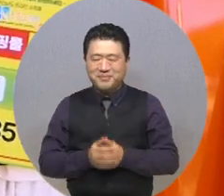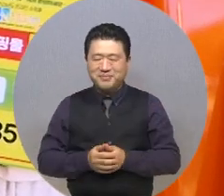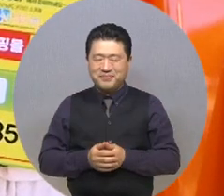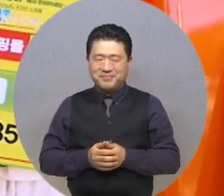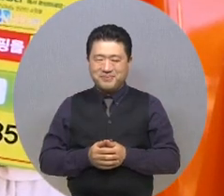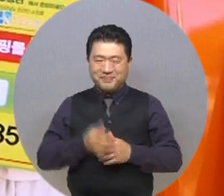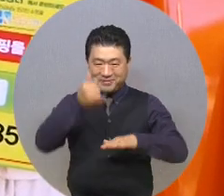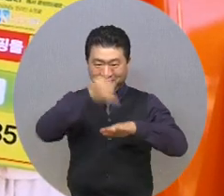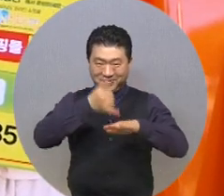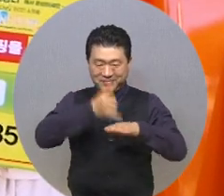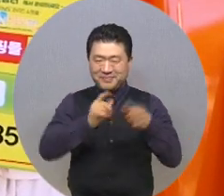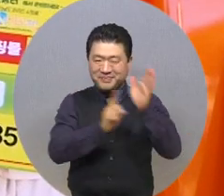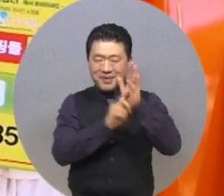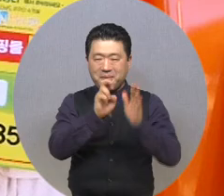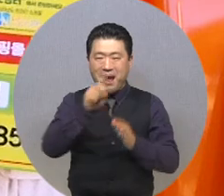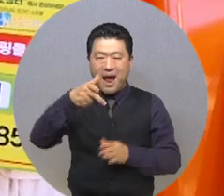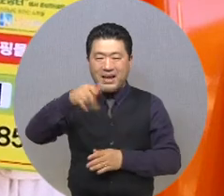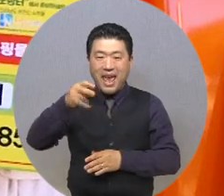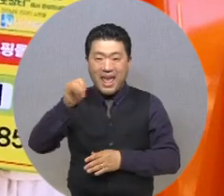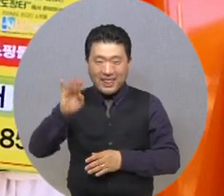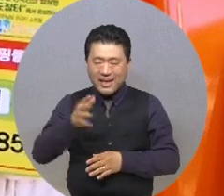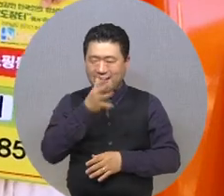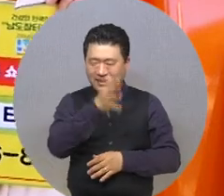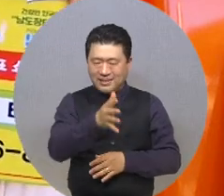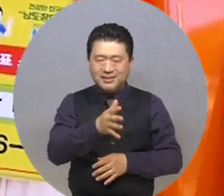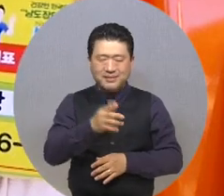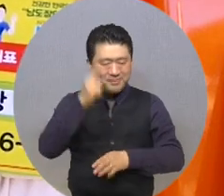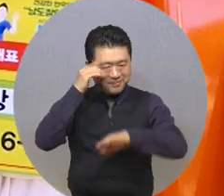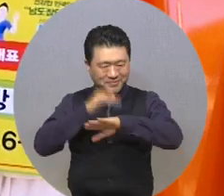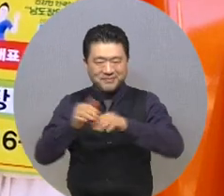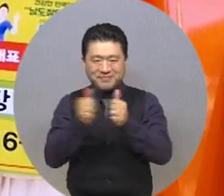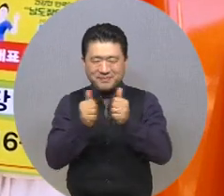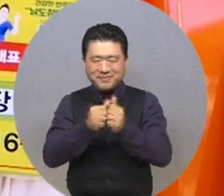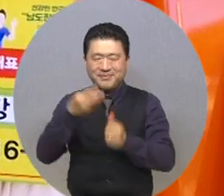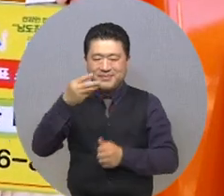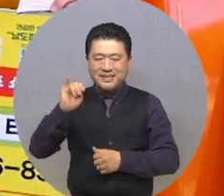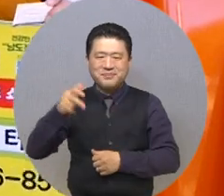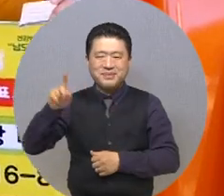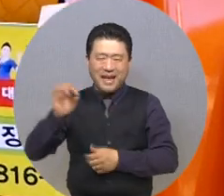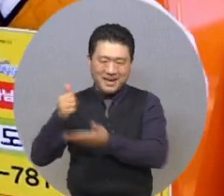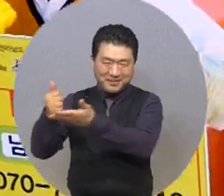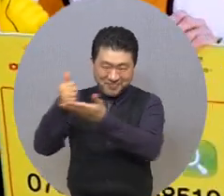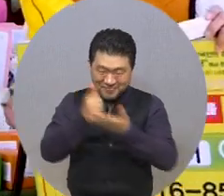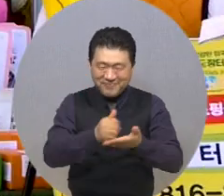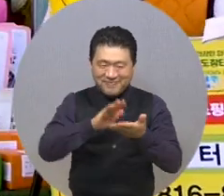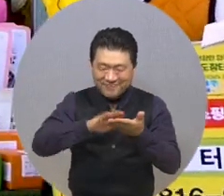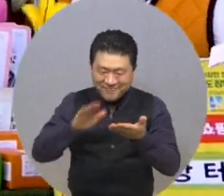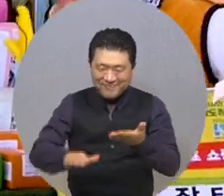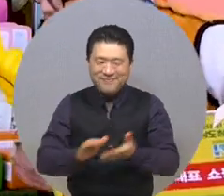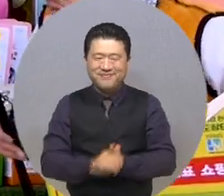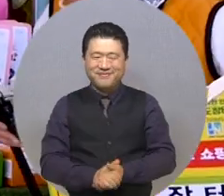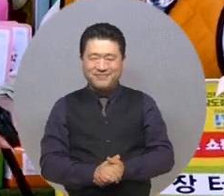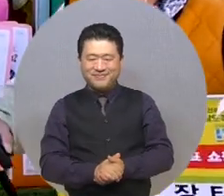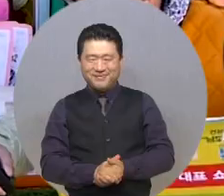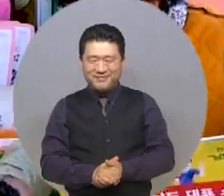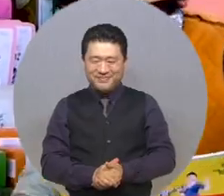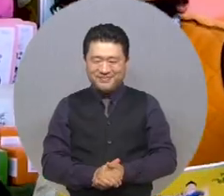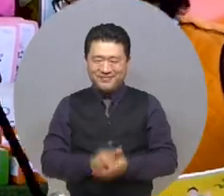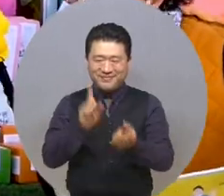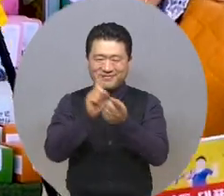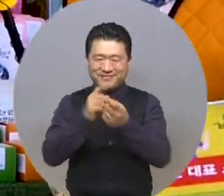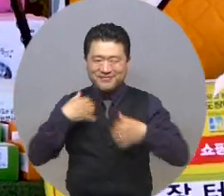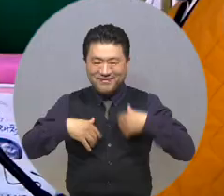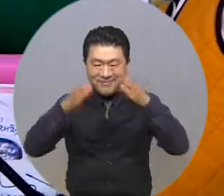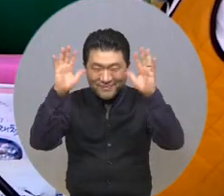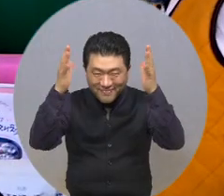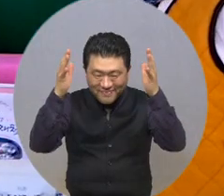농산물 마케팅과 우리 김재원 마케팅 전략 팀장님. 팀장님 팀장님 반갑습니다.